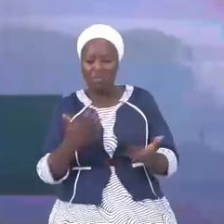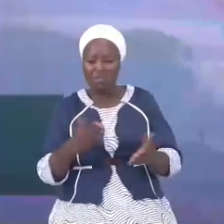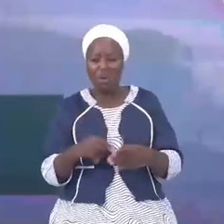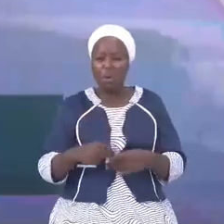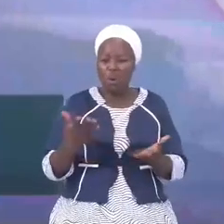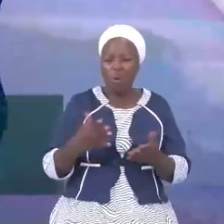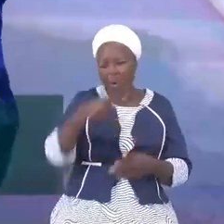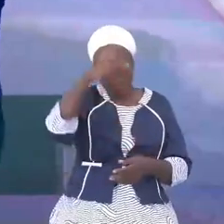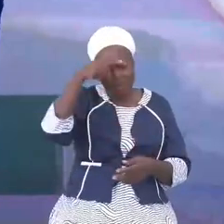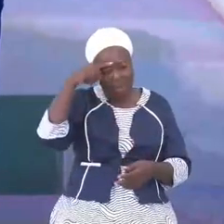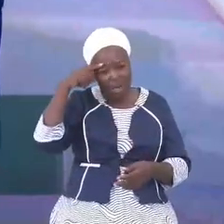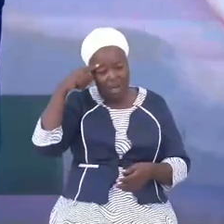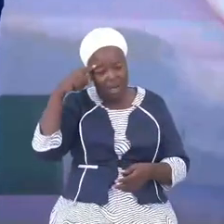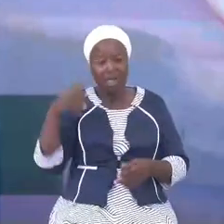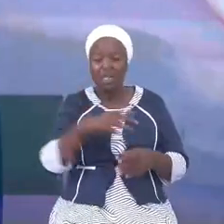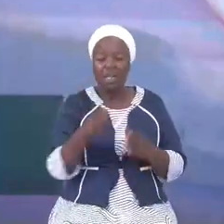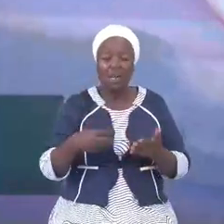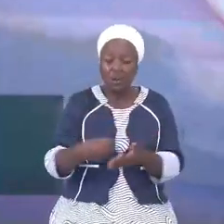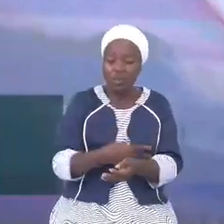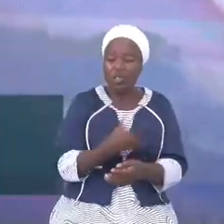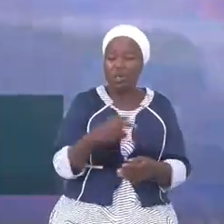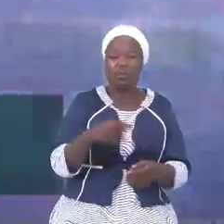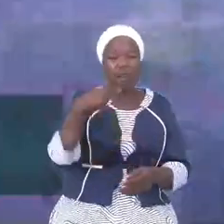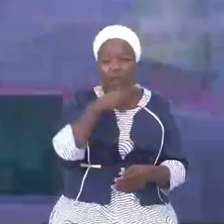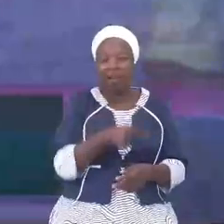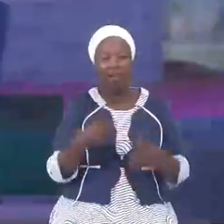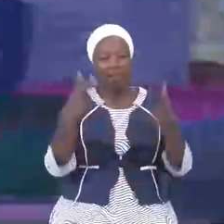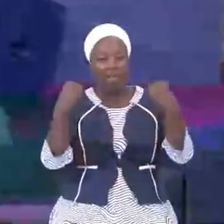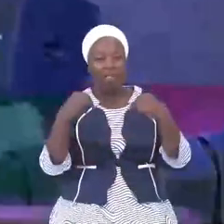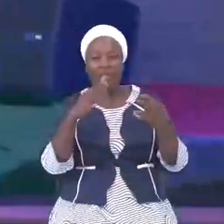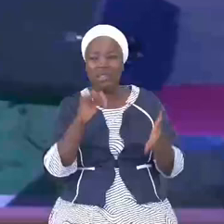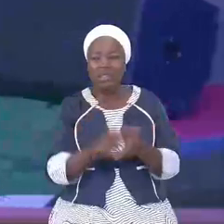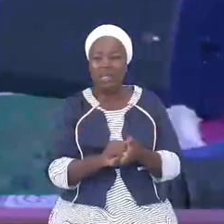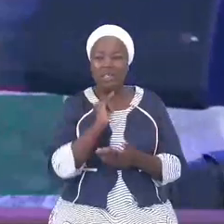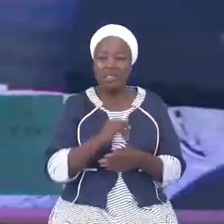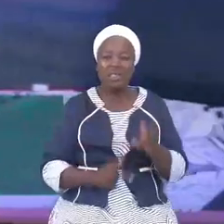ceux qui s'attachent à des vaines idoles,